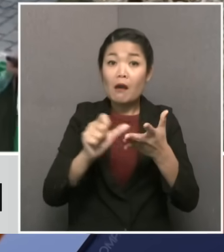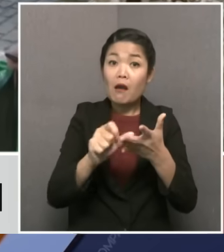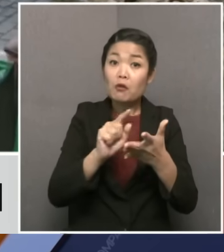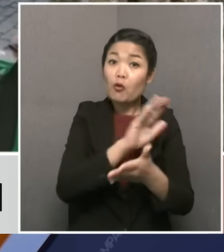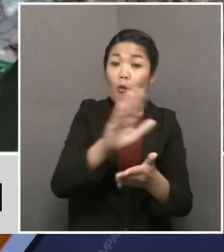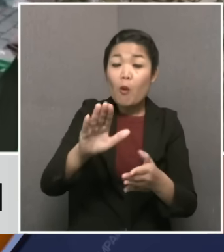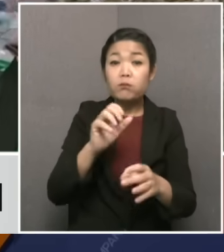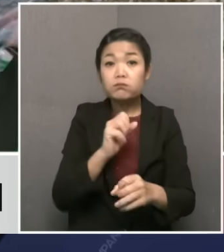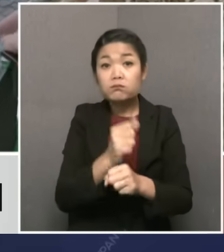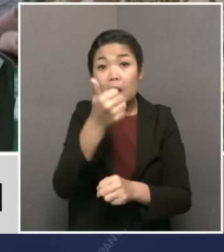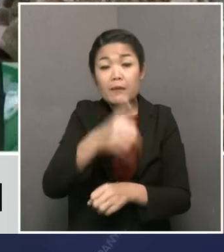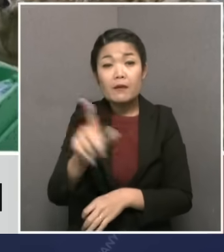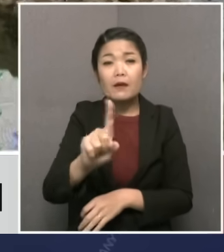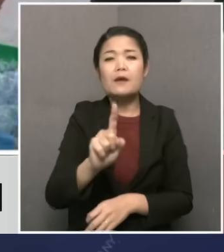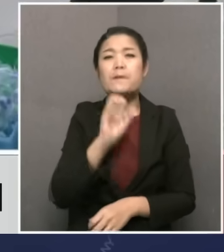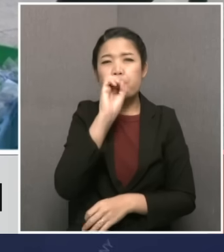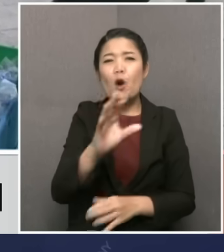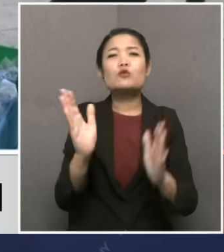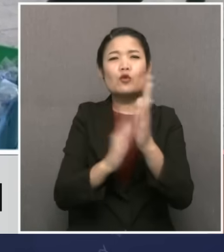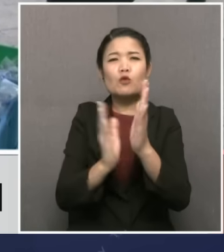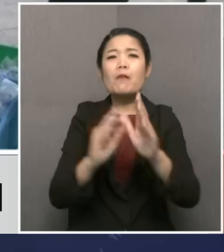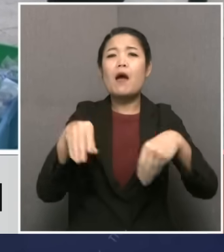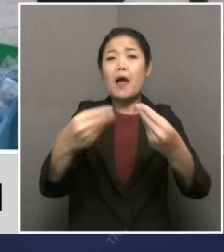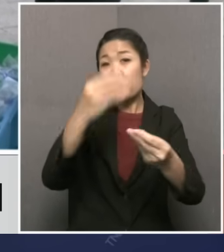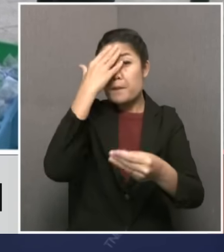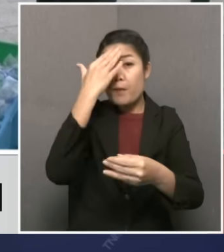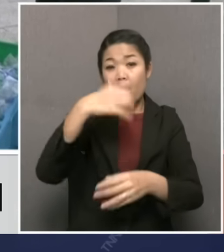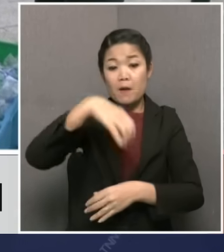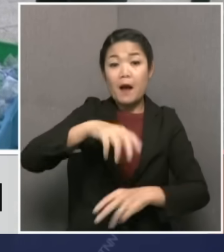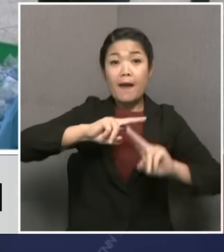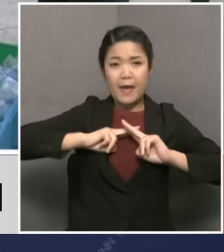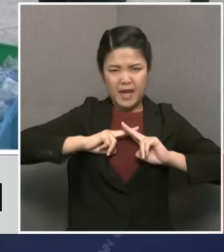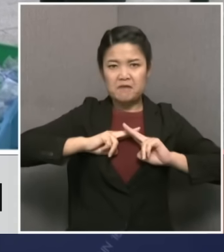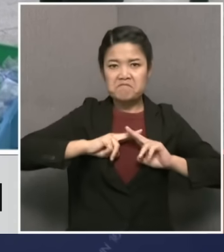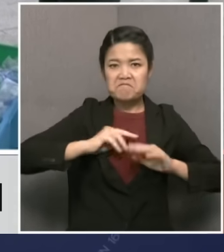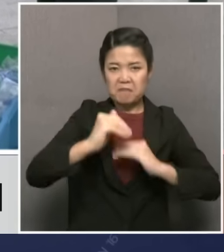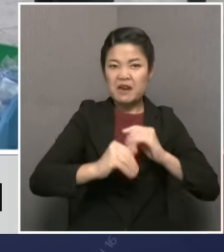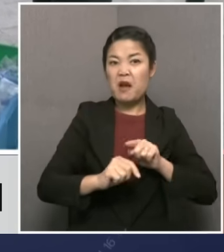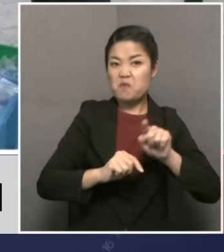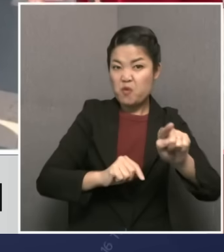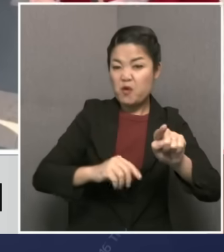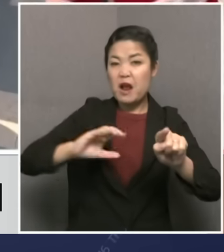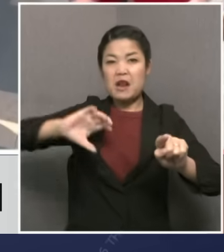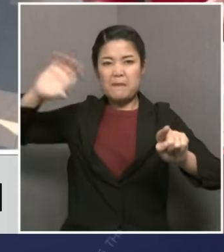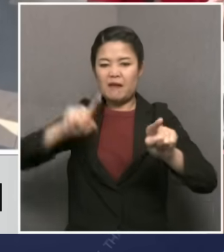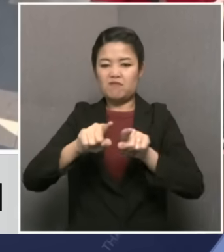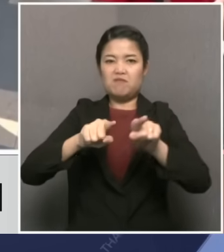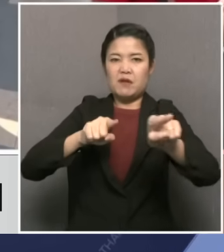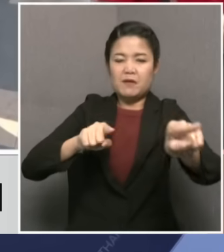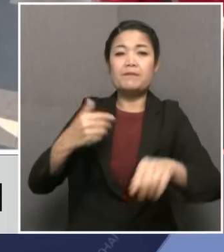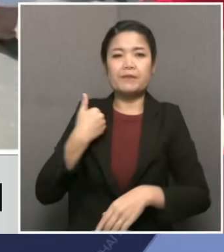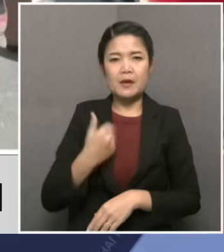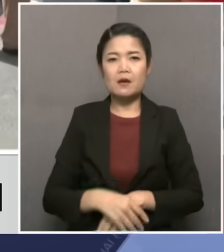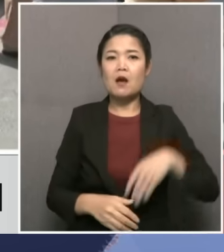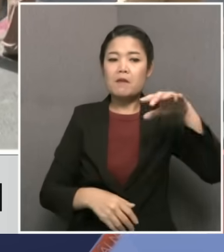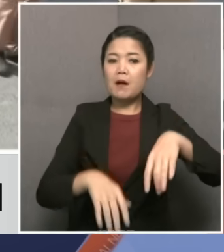ครับผมชื่นชมนะครับเพราะว่าภาคเอกชนเนี่ยเขานำรัฐบาลไปเยอะน ะ เช่นหลายองค์กรเลยนะครับนำรัฐบา